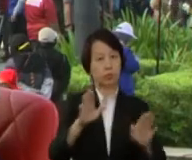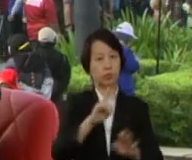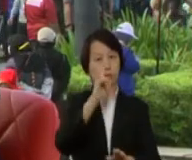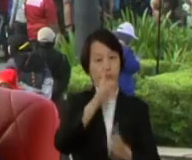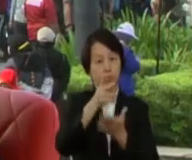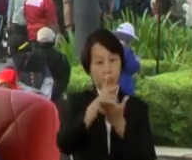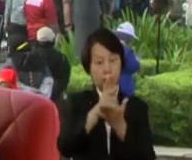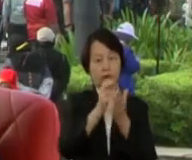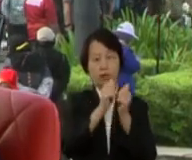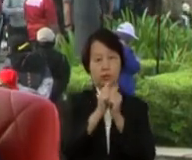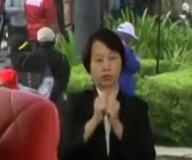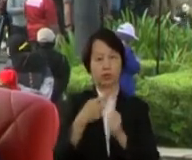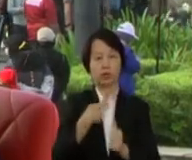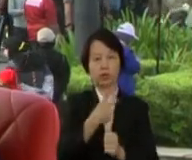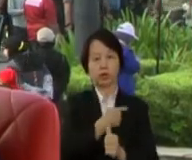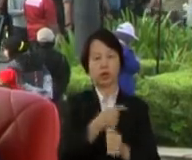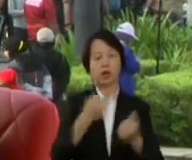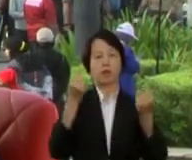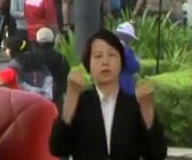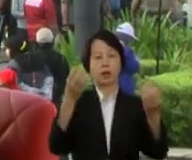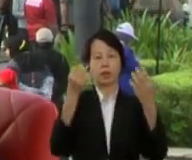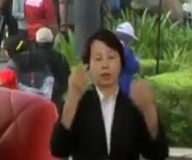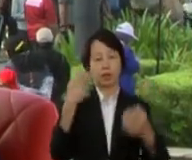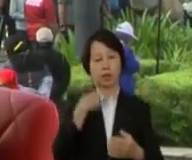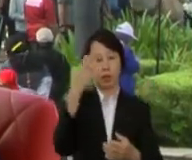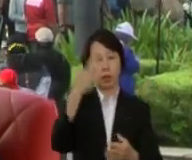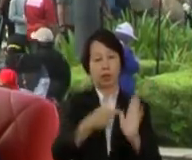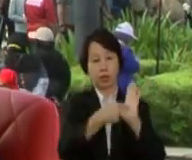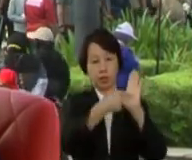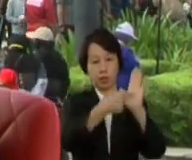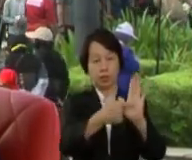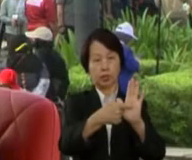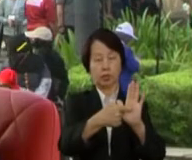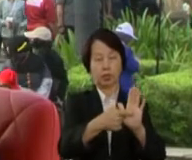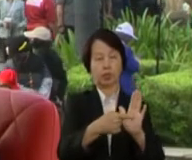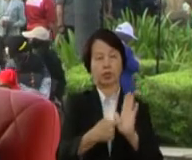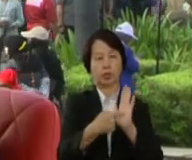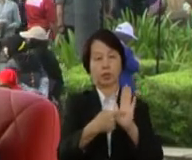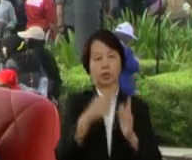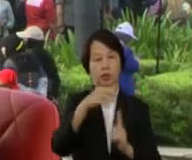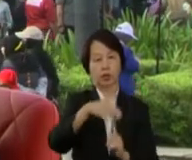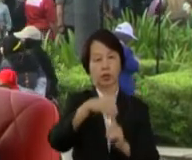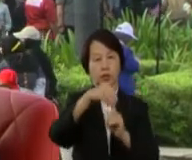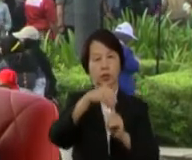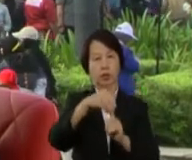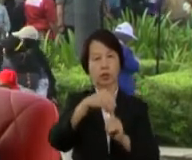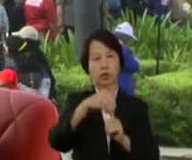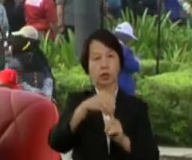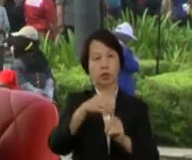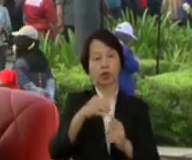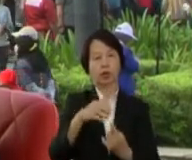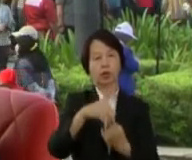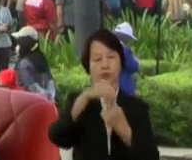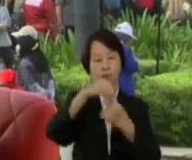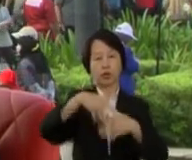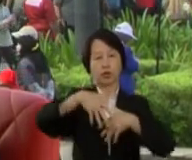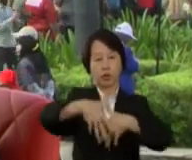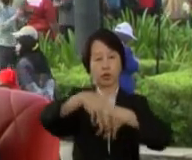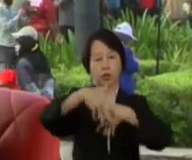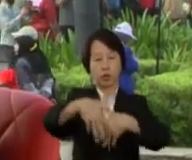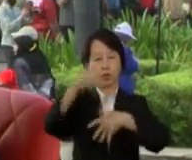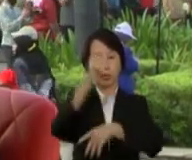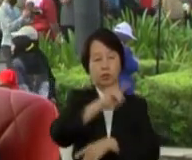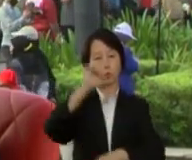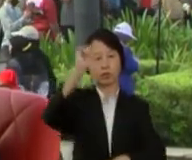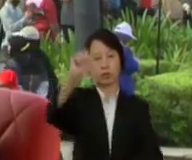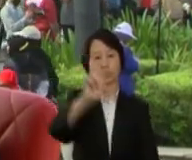siaran, terus bersama kami kerana ada banyak yang akan kami sajikan dalam persembahan, khususnya acara perbarisan dan perarakan Hari